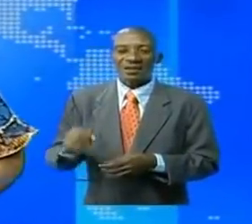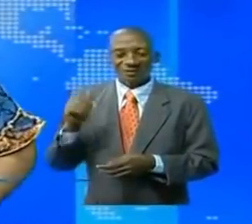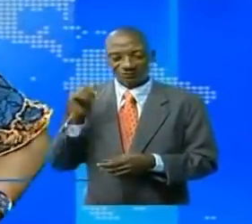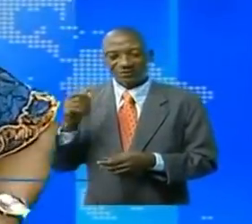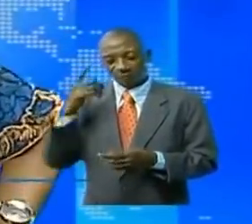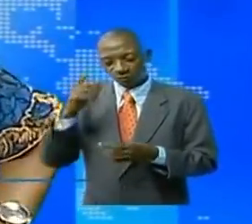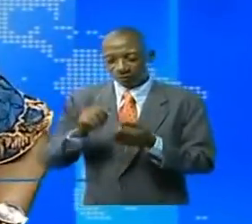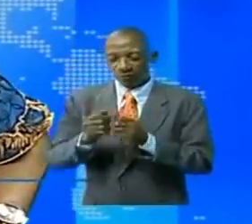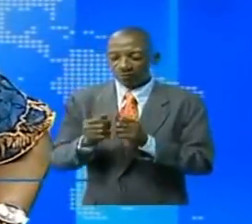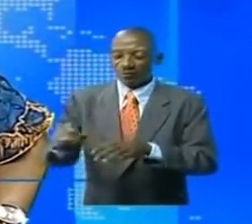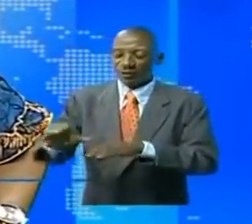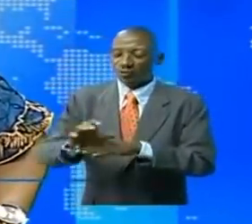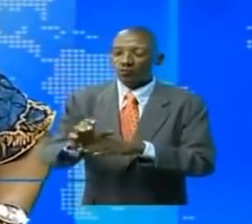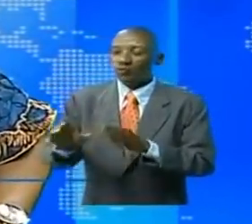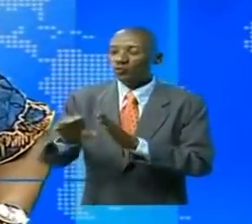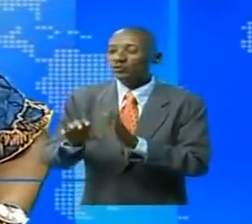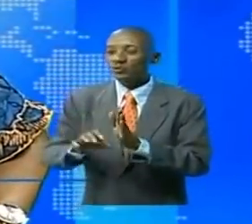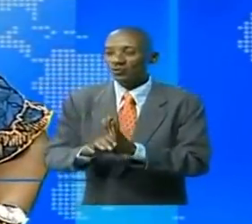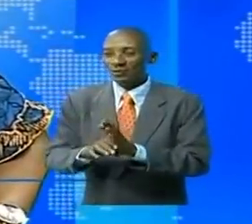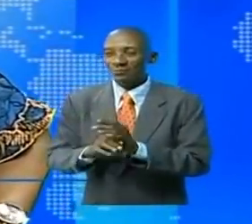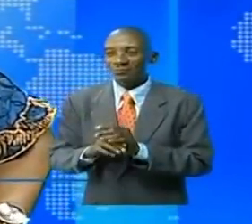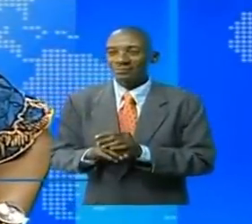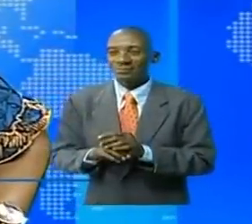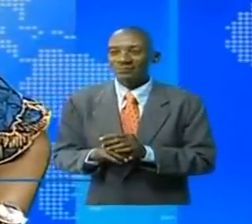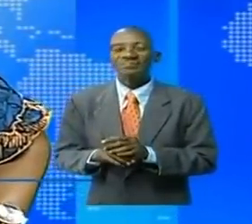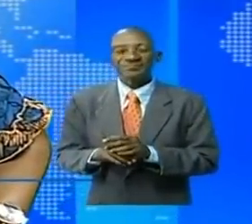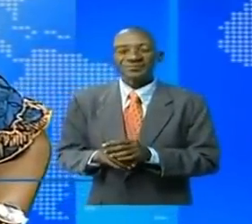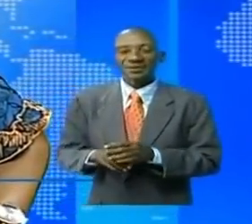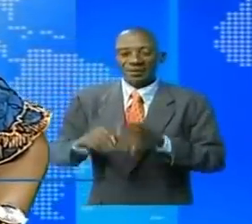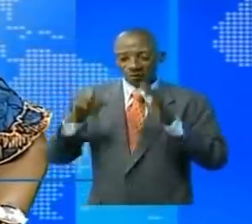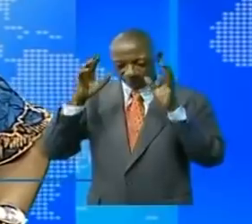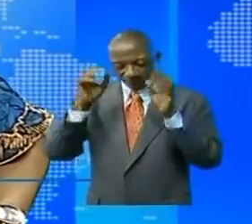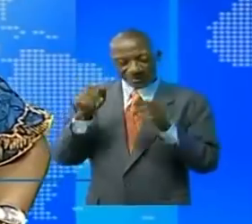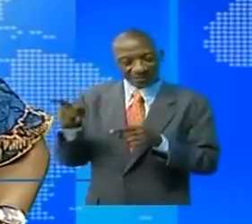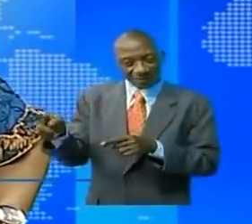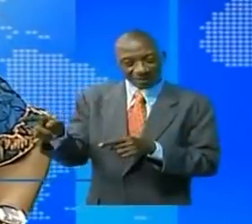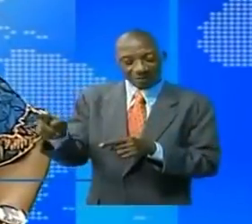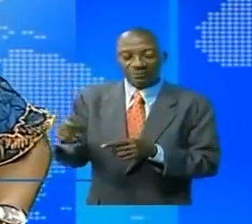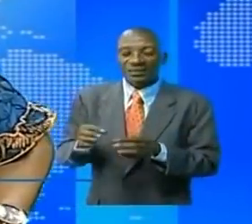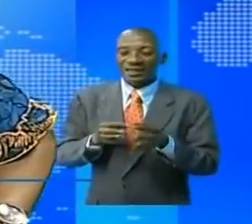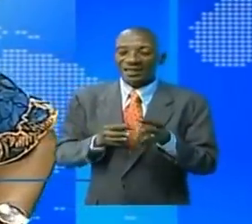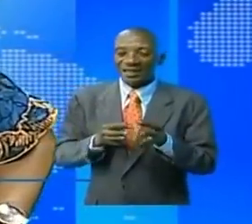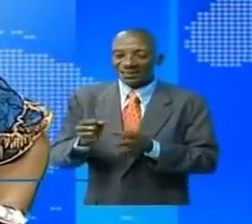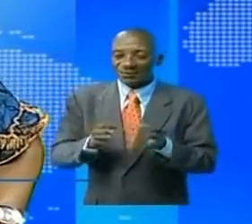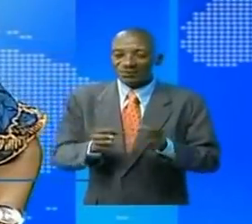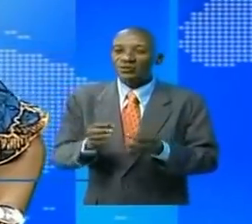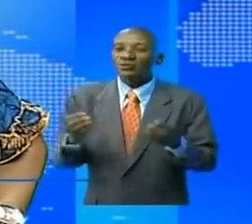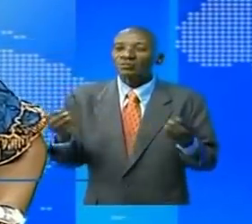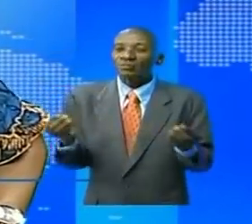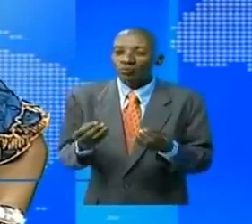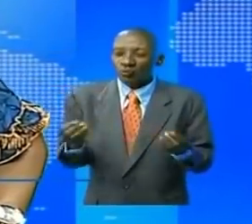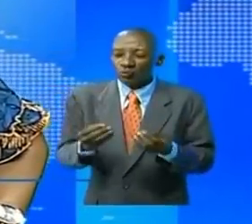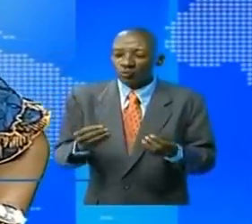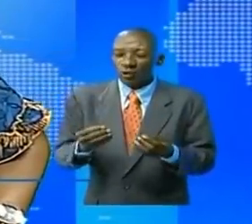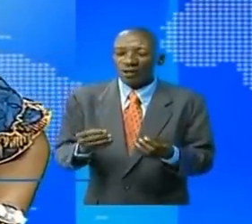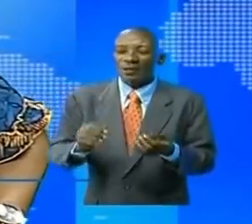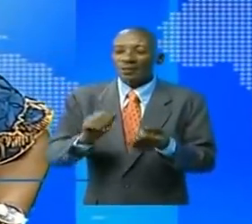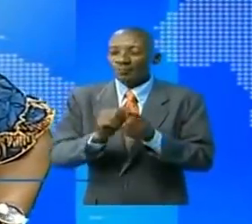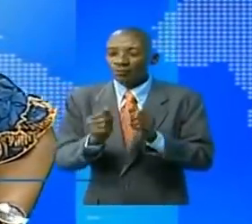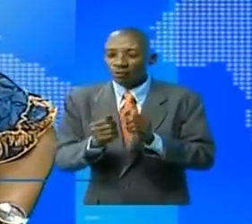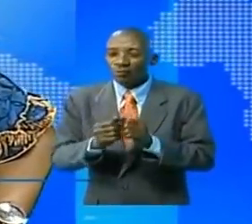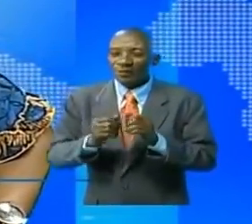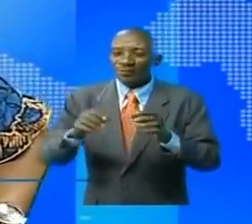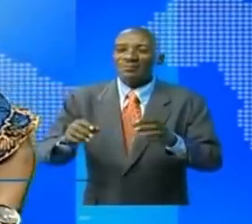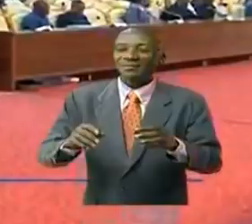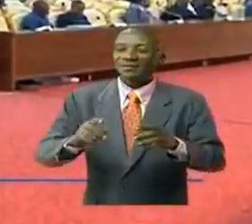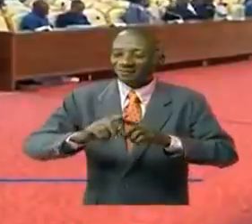président de la Commission, José Edouaga, explique les vraies raisons de ce désaccord. Sylvie Mouembo nous en dit plus dans ce